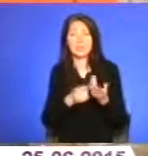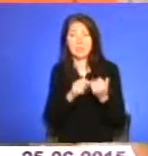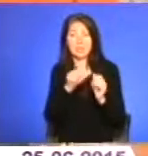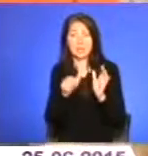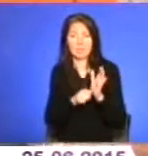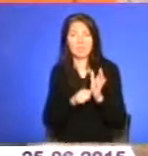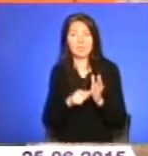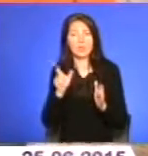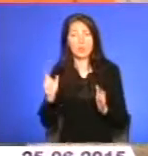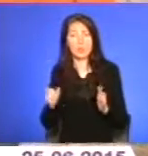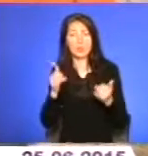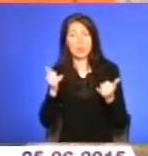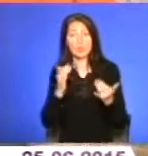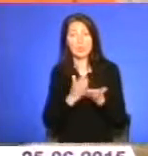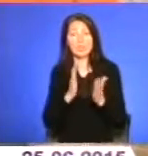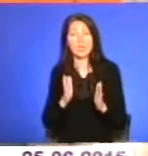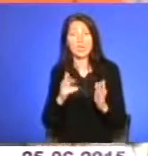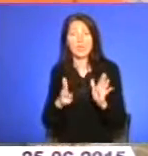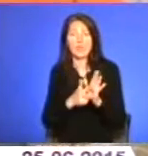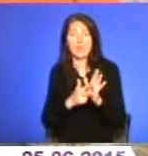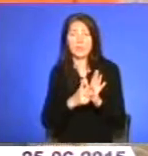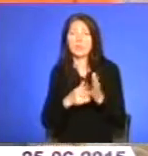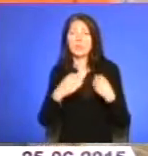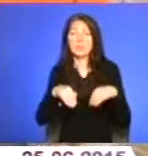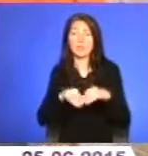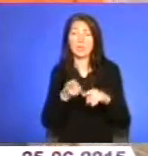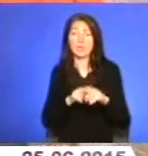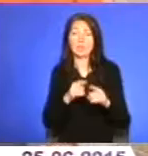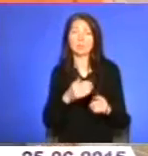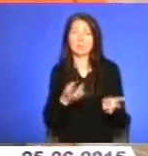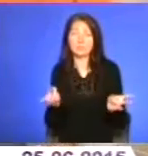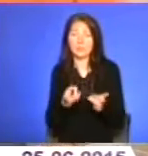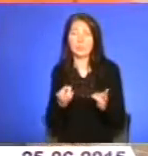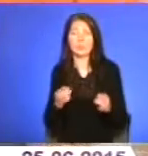програмі, на сьогоднішній день тільки є 8 сімей, які претендують на поліпшення житлових умов.